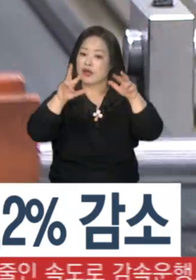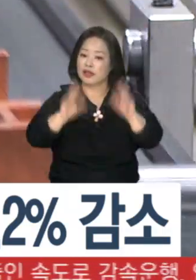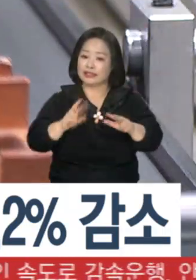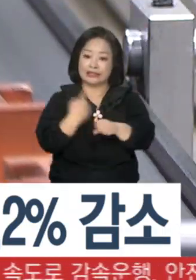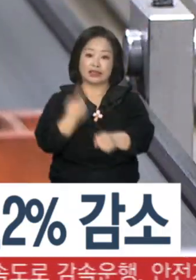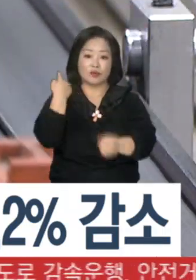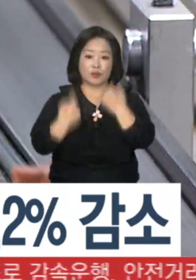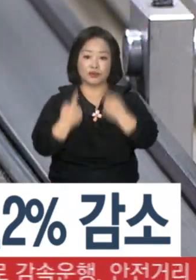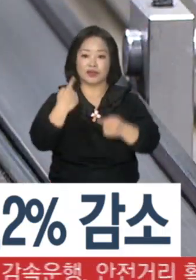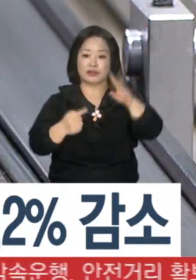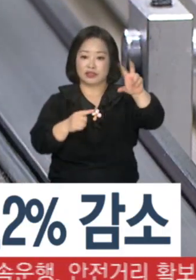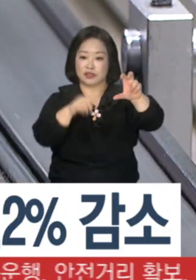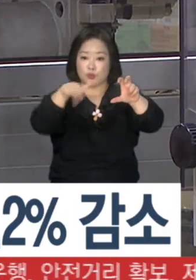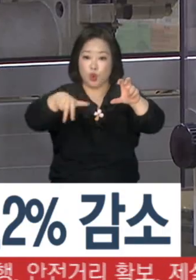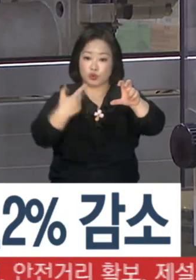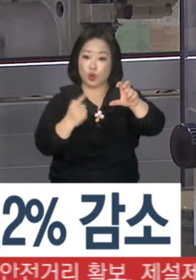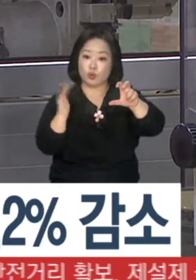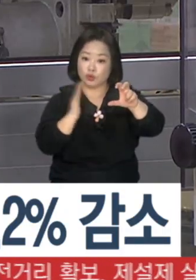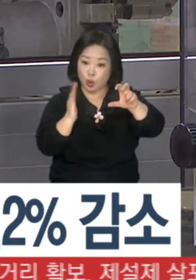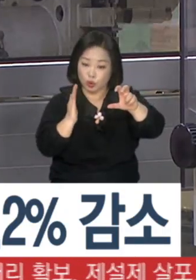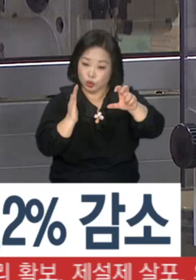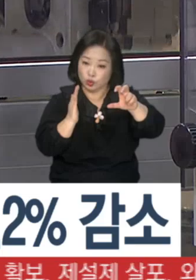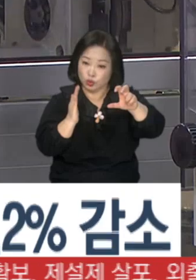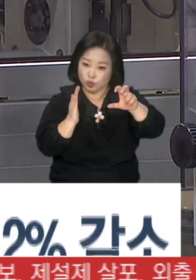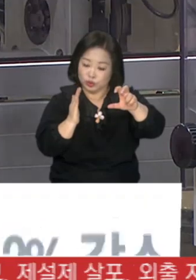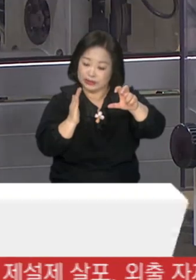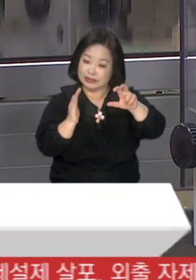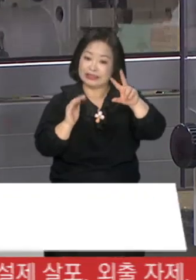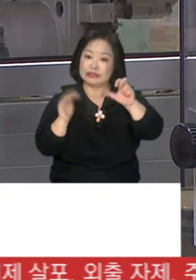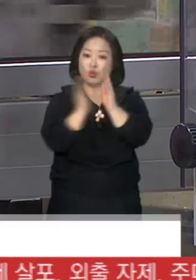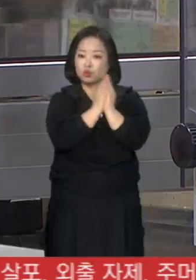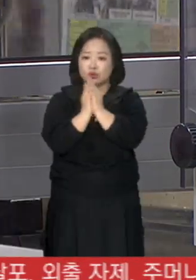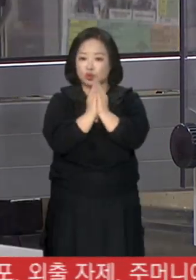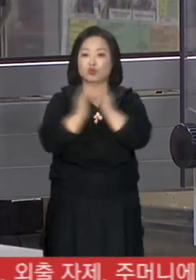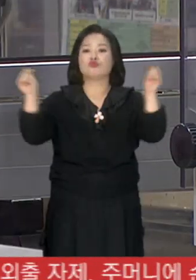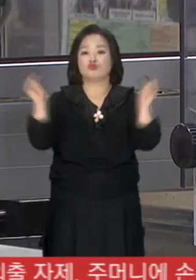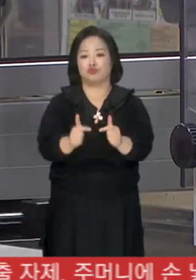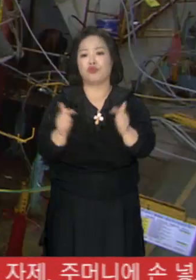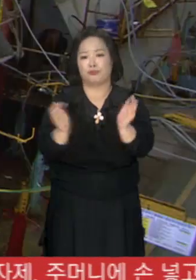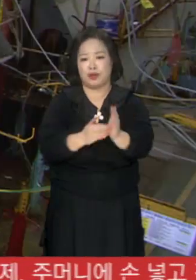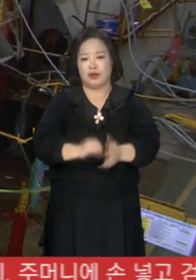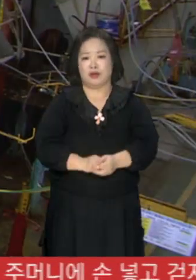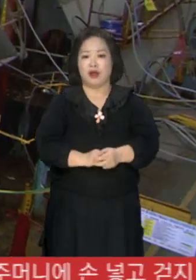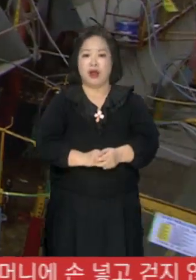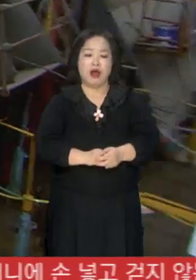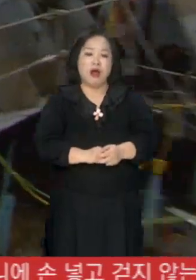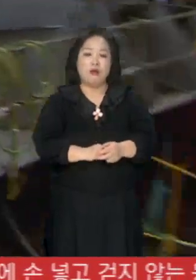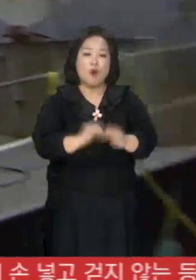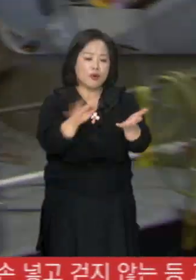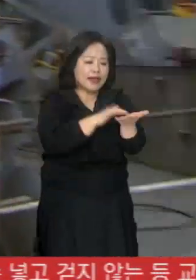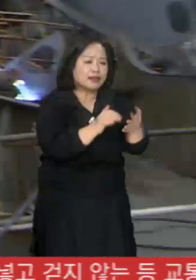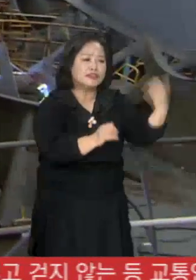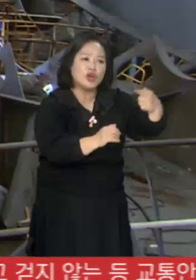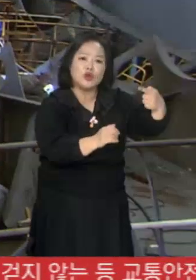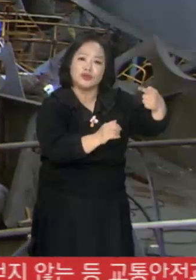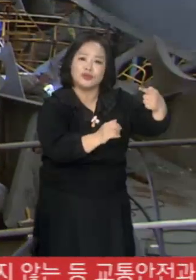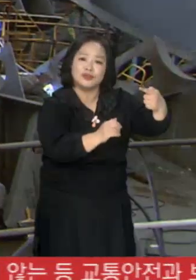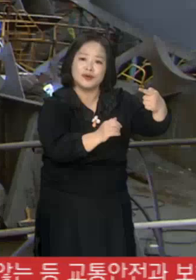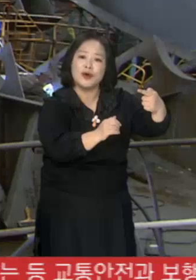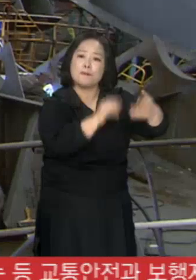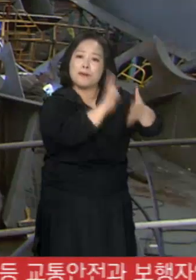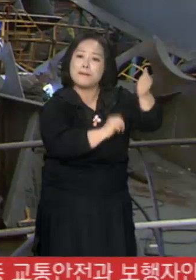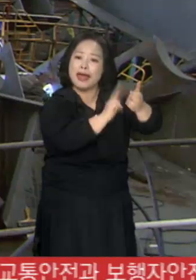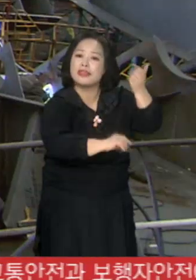전년보다 25조원 11.2% 줄었습니다 매출을 1,000원으로 단순화해 보면 지난해 우리